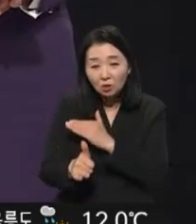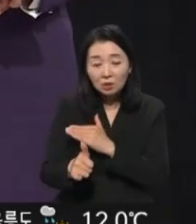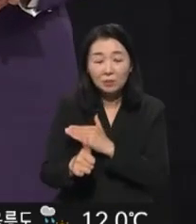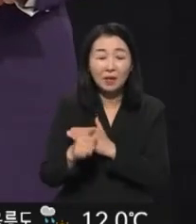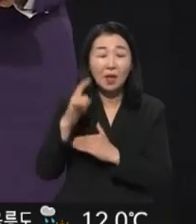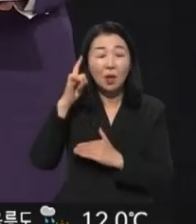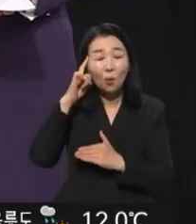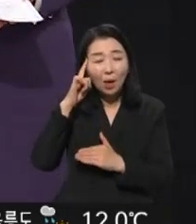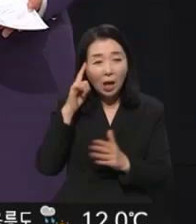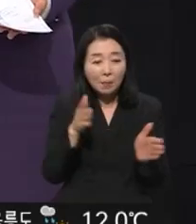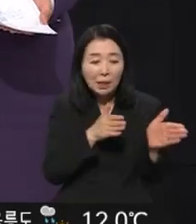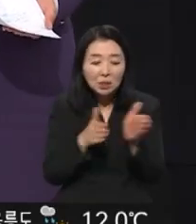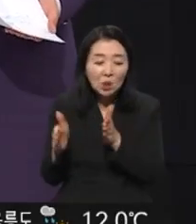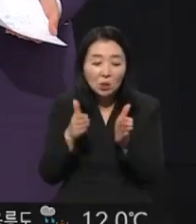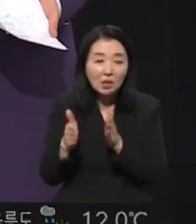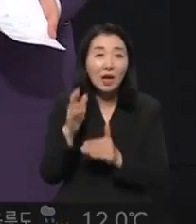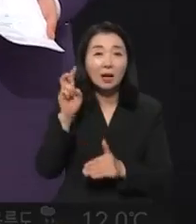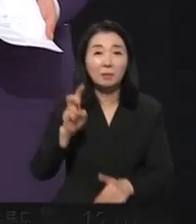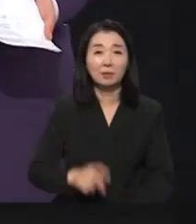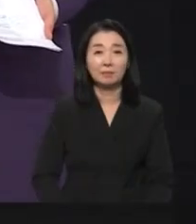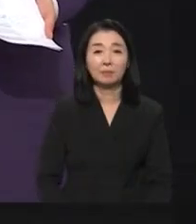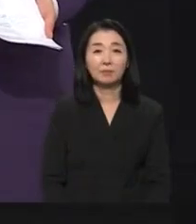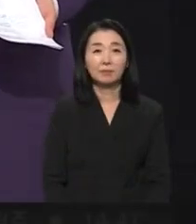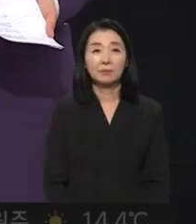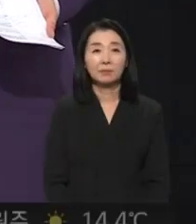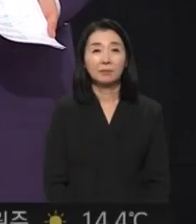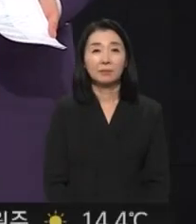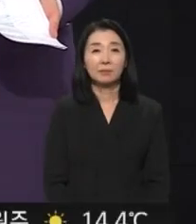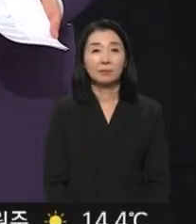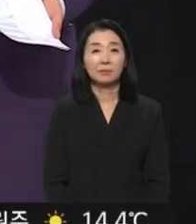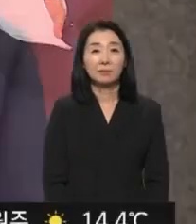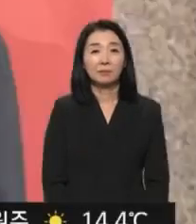교통정리가 있지 않겠냐는 분위기가 감지되고 있습니다.